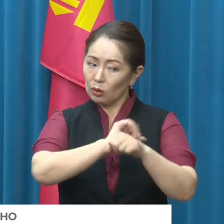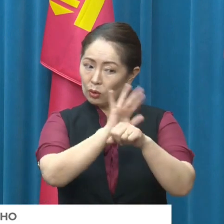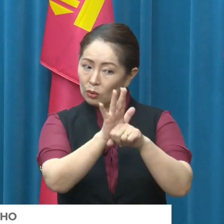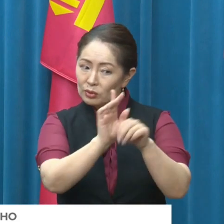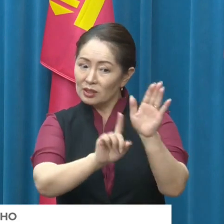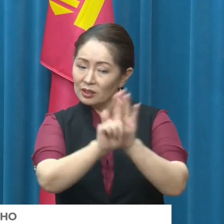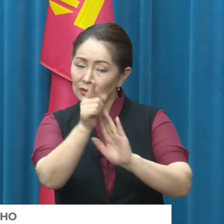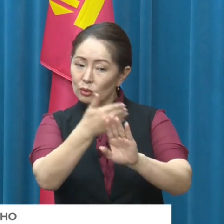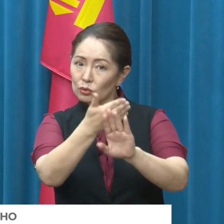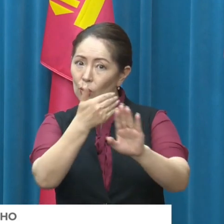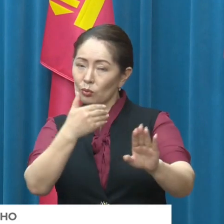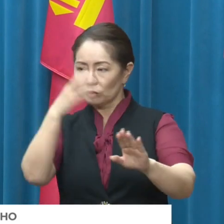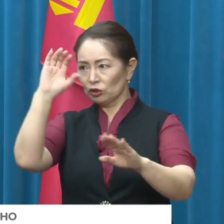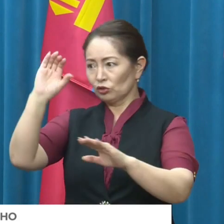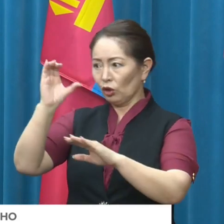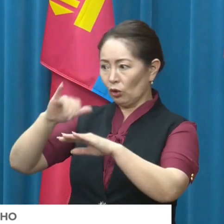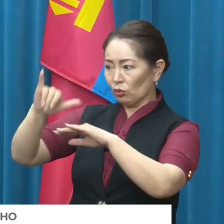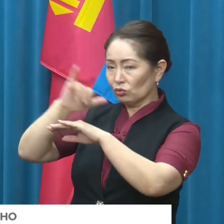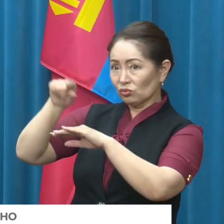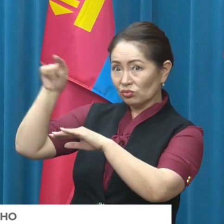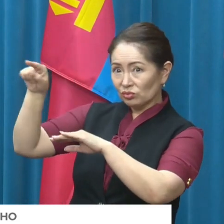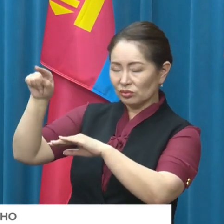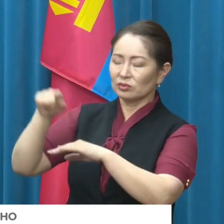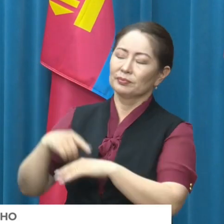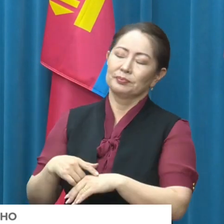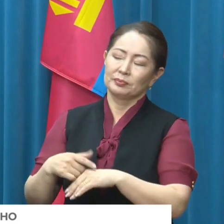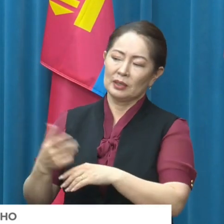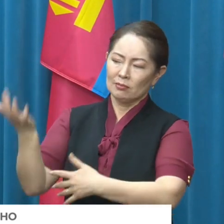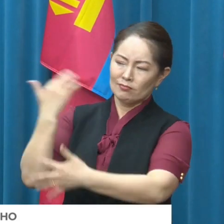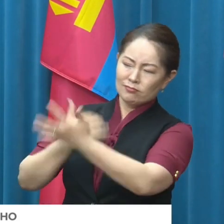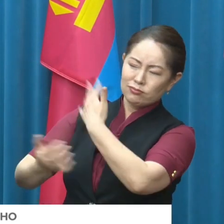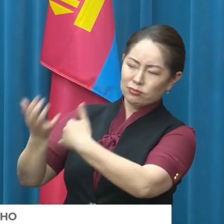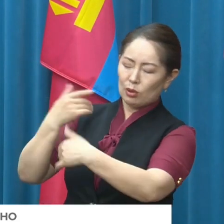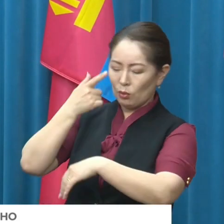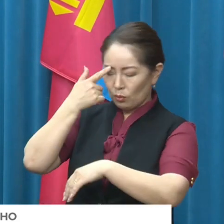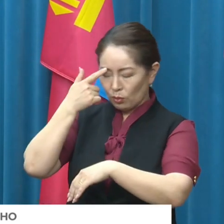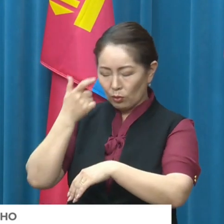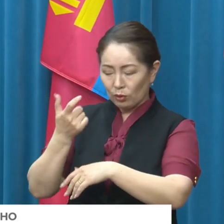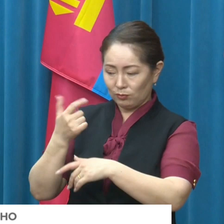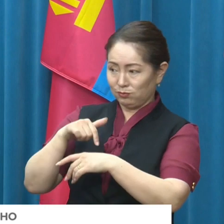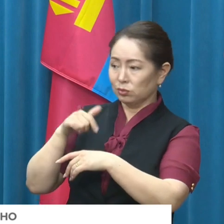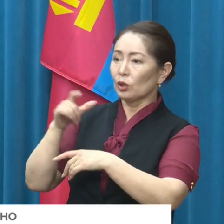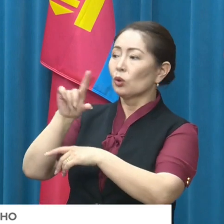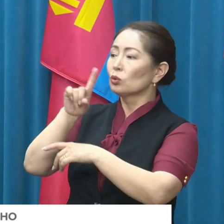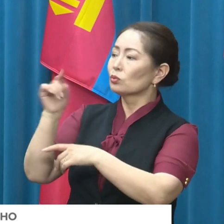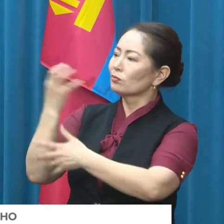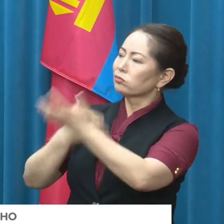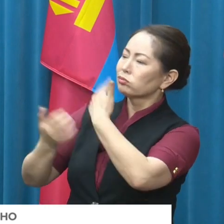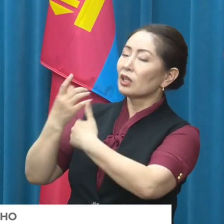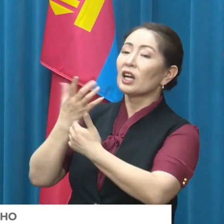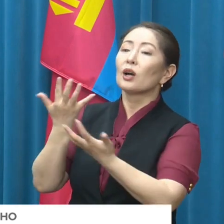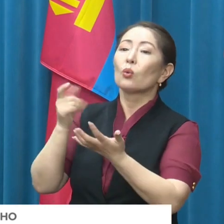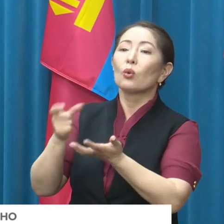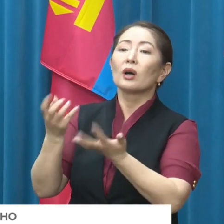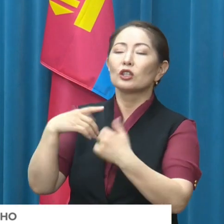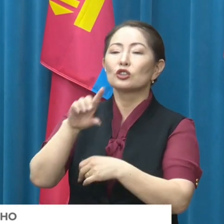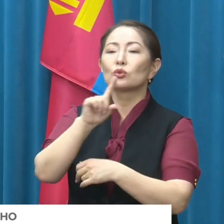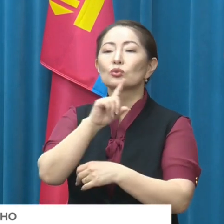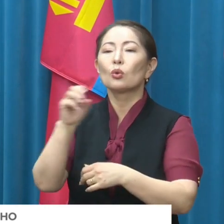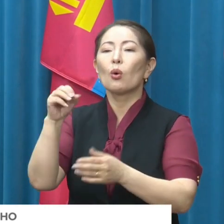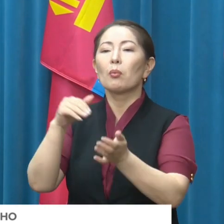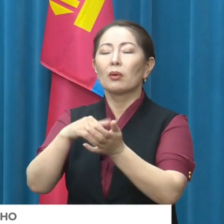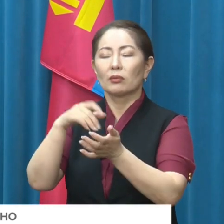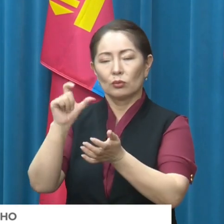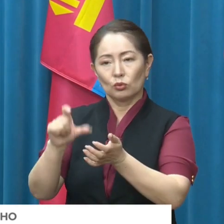цар тахлаас эхлэхээс өмнө бүгд найрамдах солонгос улсаас Монгол улсад бол жилд 100 орчим мянган солонгос иргэд ирдэг байсан юм статистик